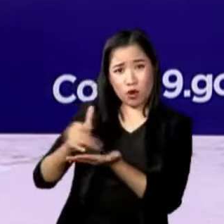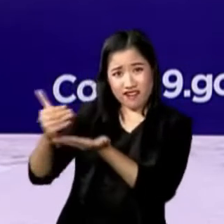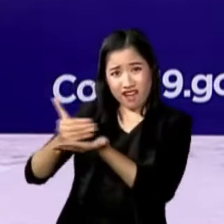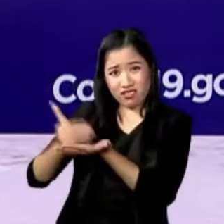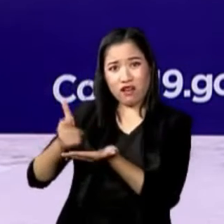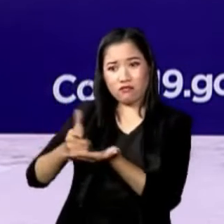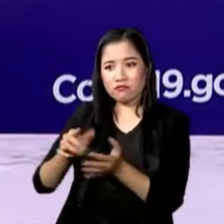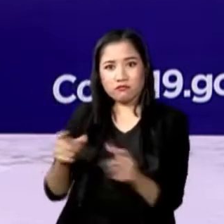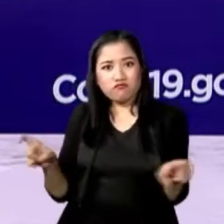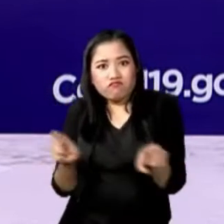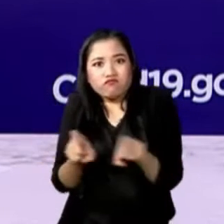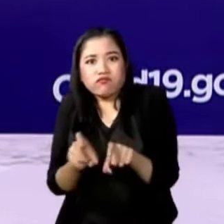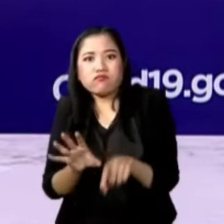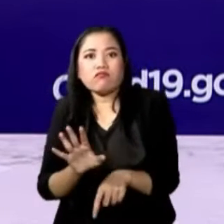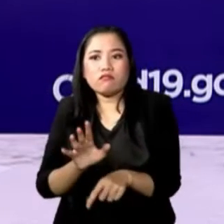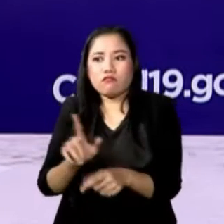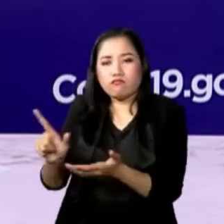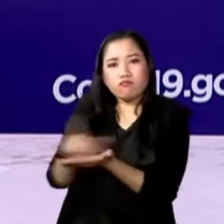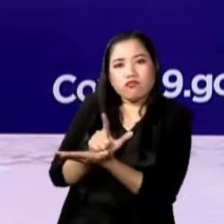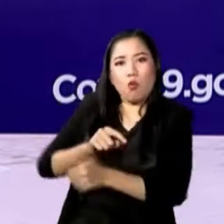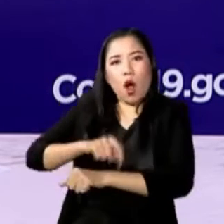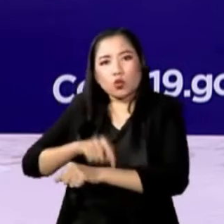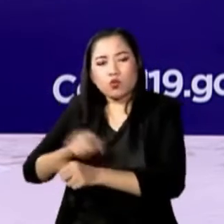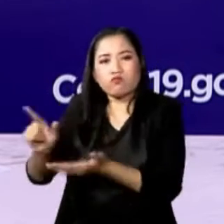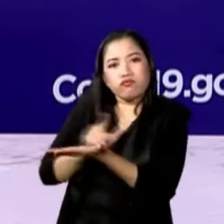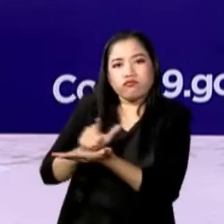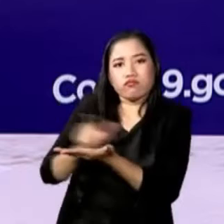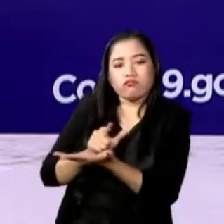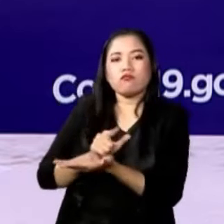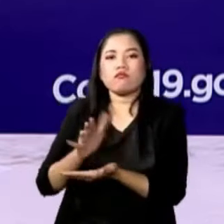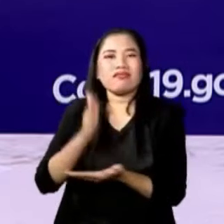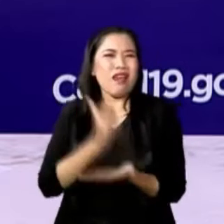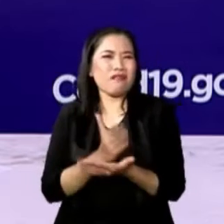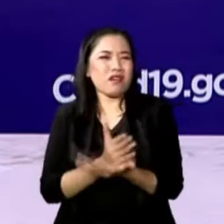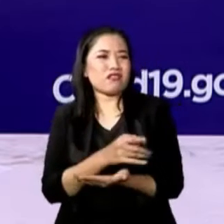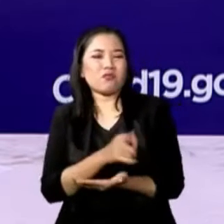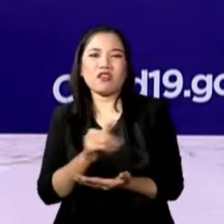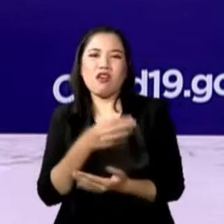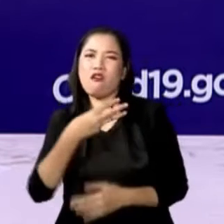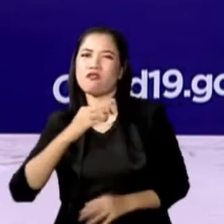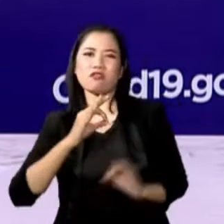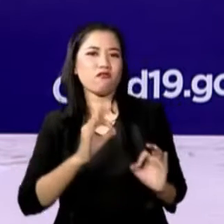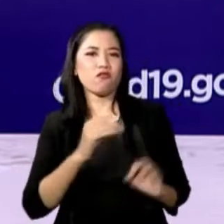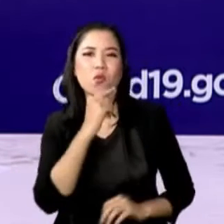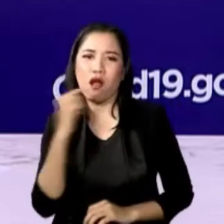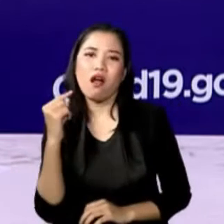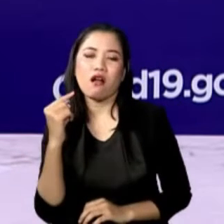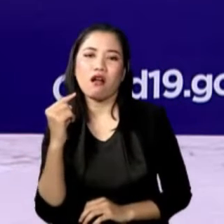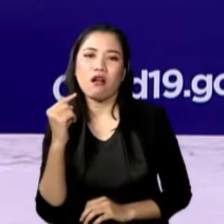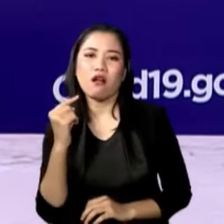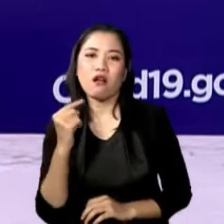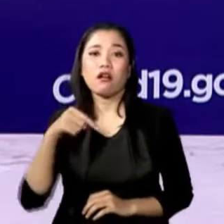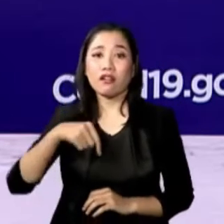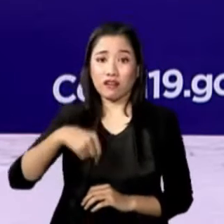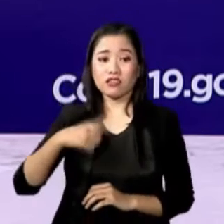maka kebijakan yang dikeluarkan tidak tepat waktu sehingga menjadi tidak efektif. Terlepas